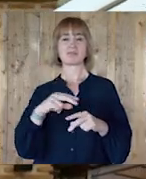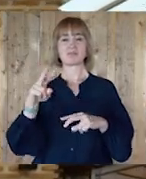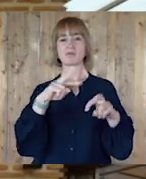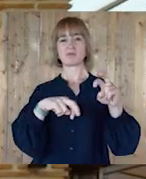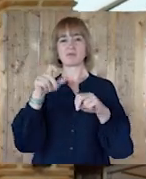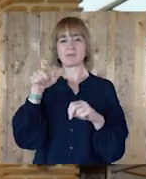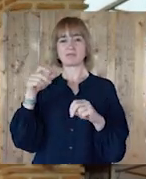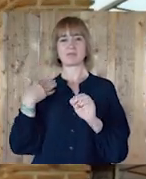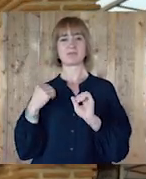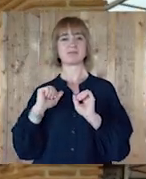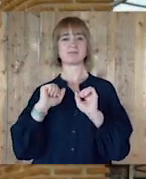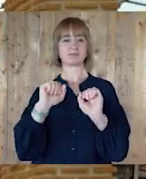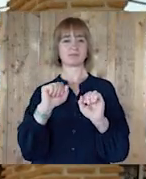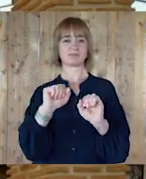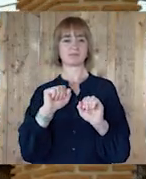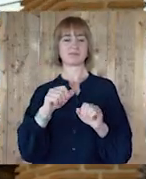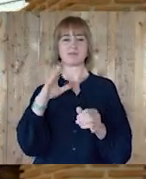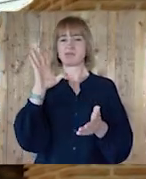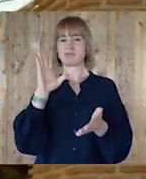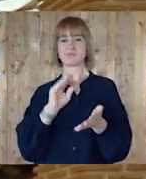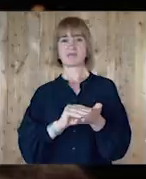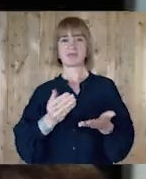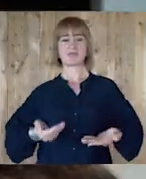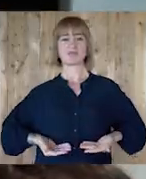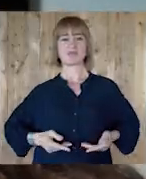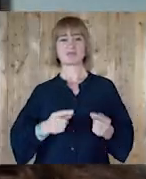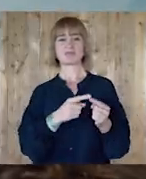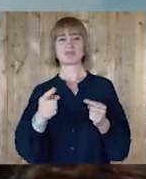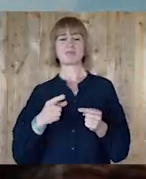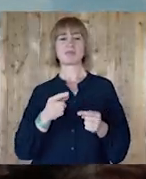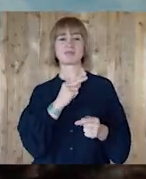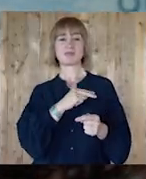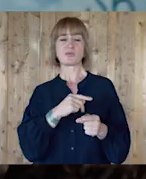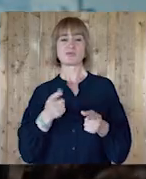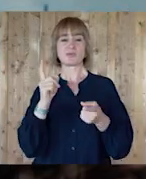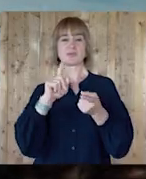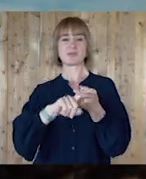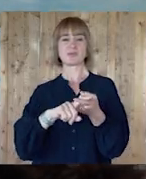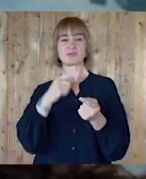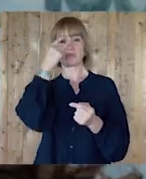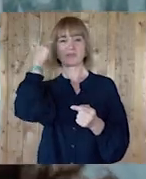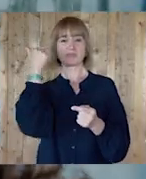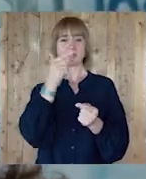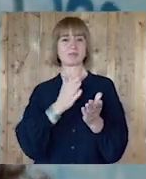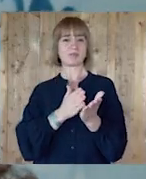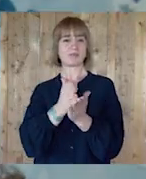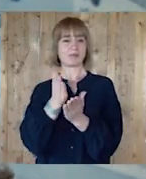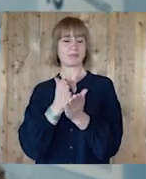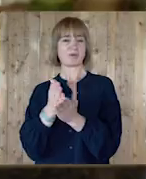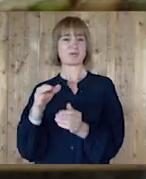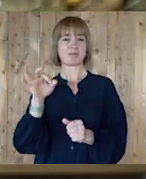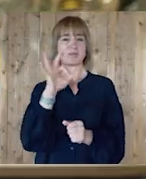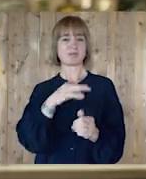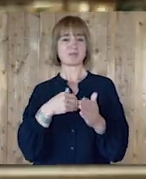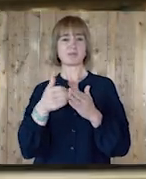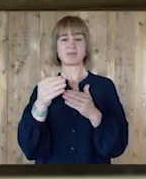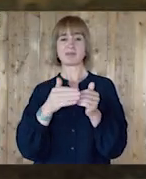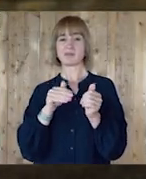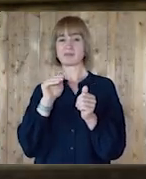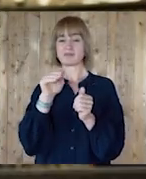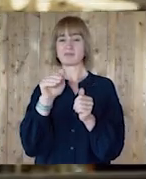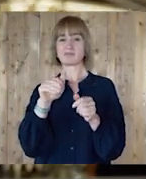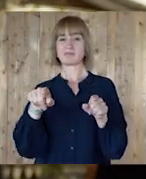სამუშაოს მაძიებელთა მხარდაჭერას, მთელი სიცოცხლის მანძილზე კარიერის ორიენტაციის და ზოგადად საგანმანათლებლო